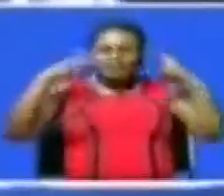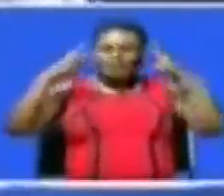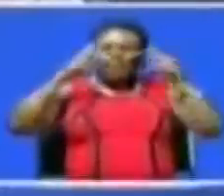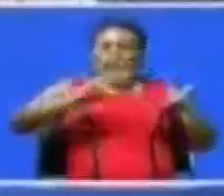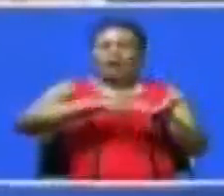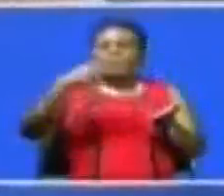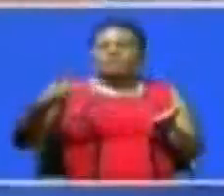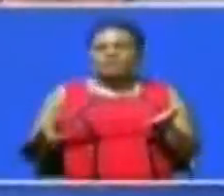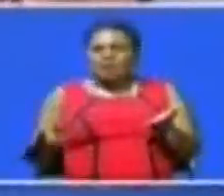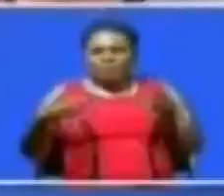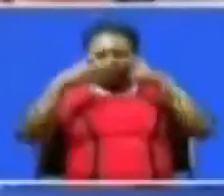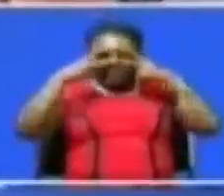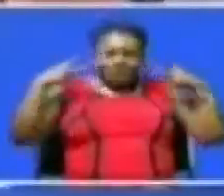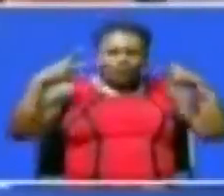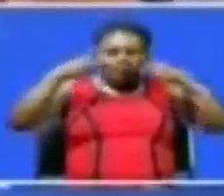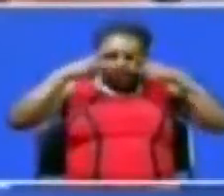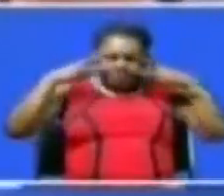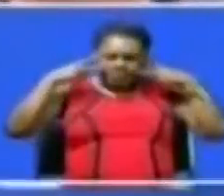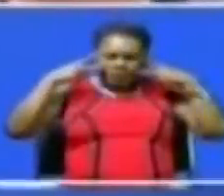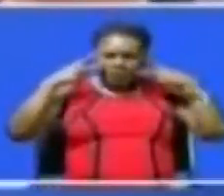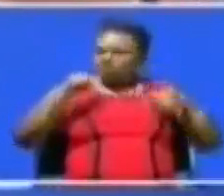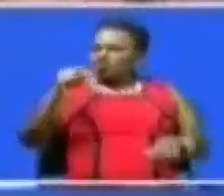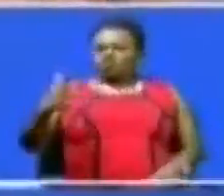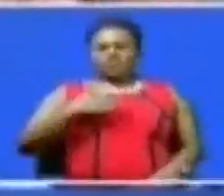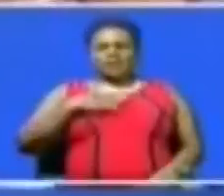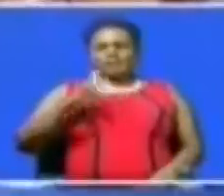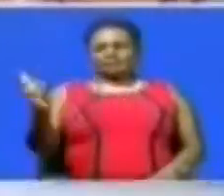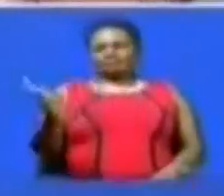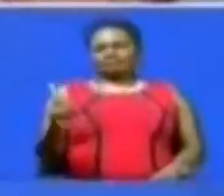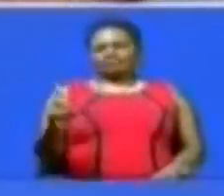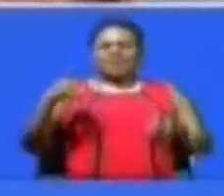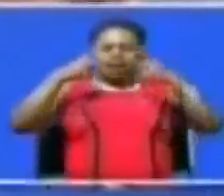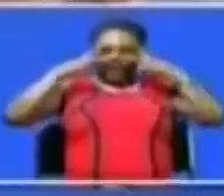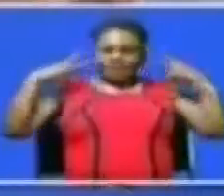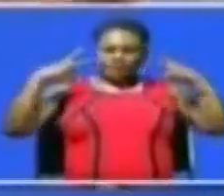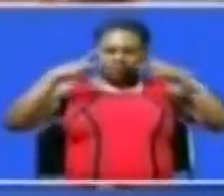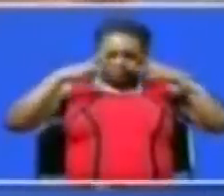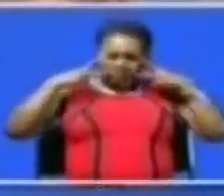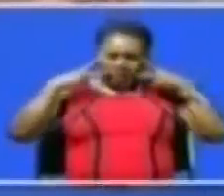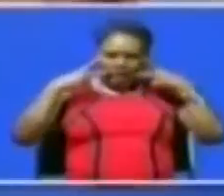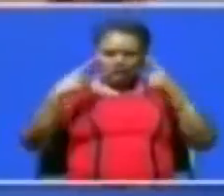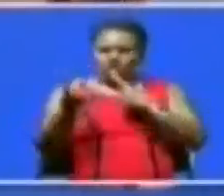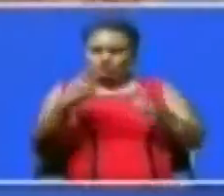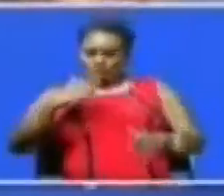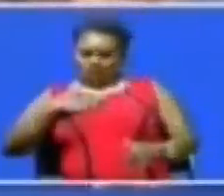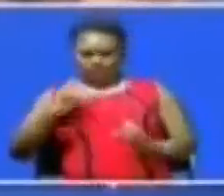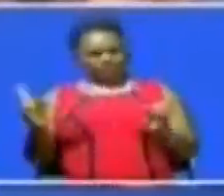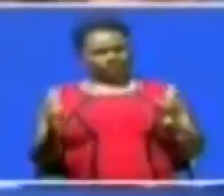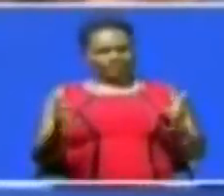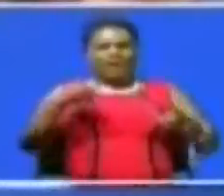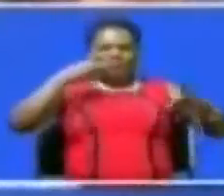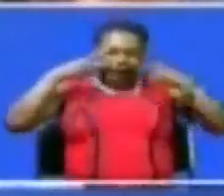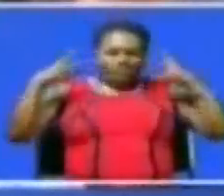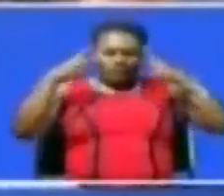ishindwe. Ishindwe. Al-Shabaab sio sisi. Al-Shabaab haituzungumzie sisi.